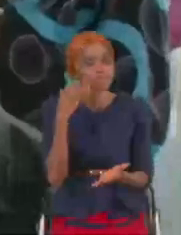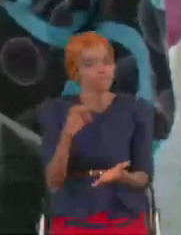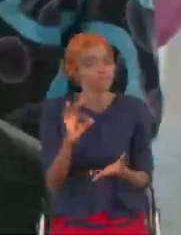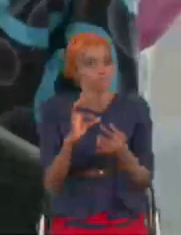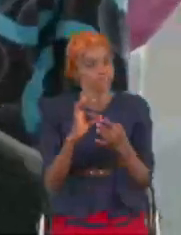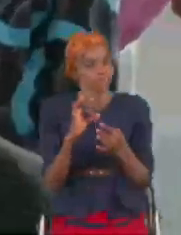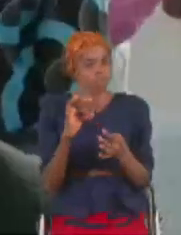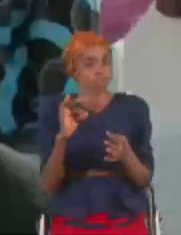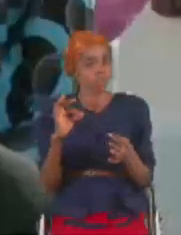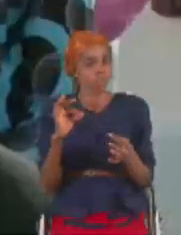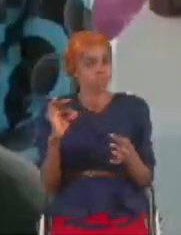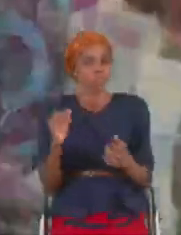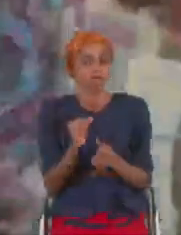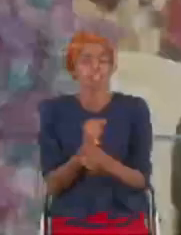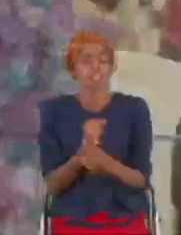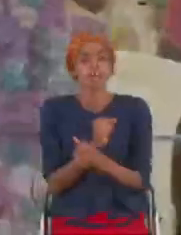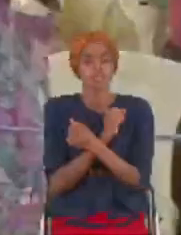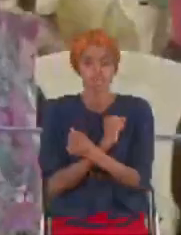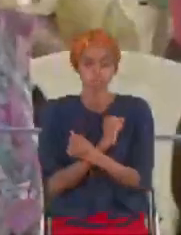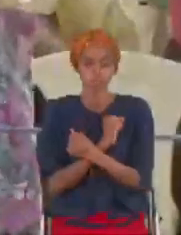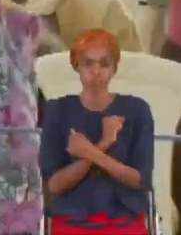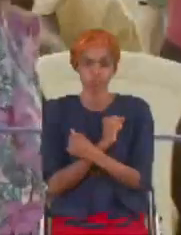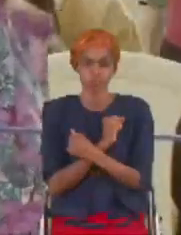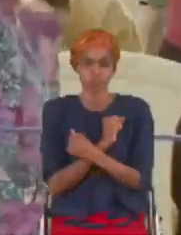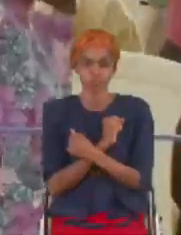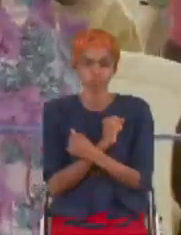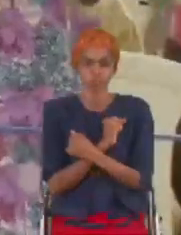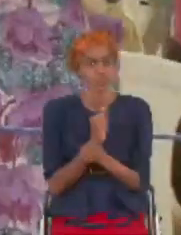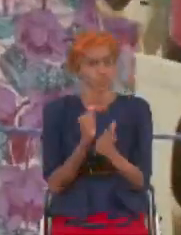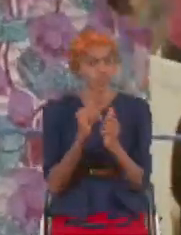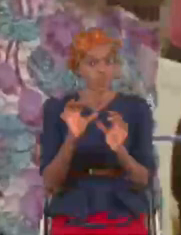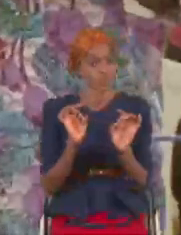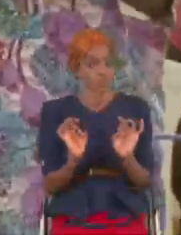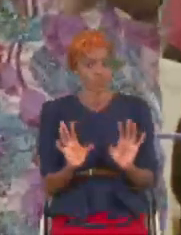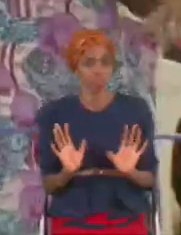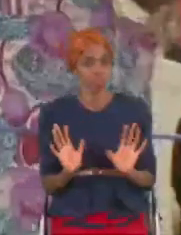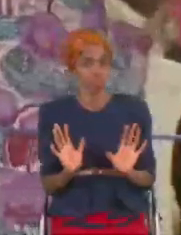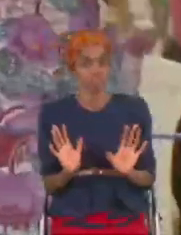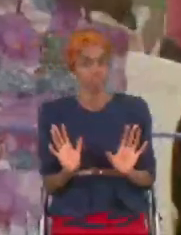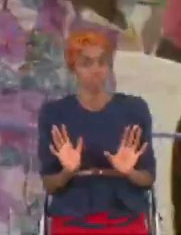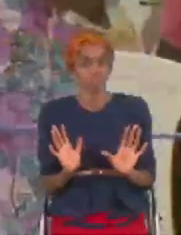de l'esprit l'amour ça n